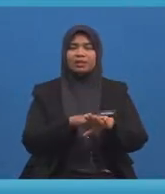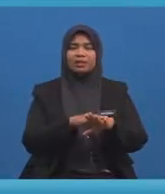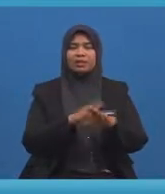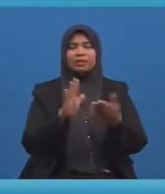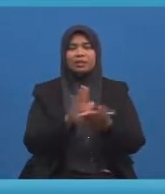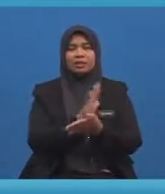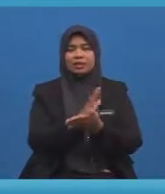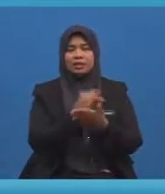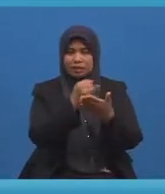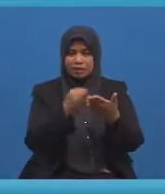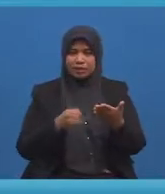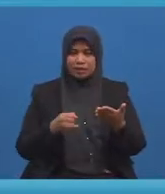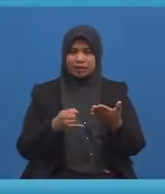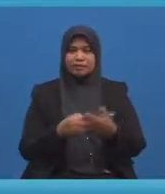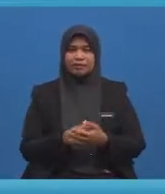lukisan.